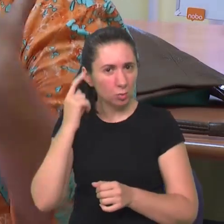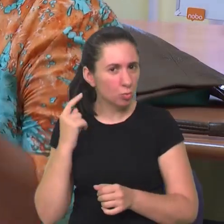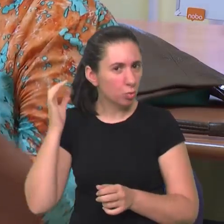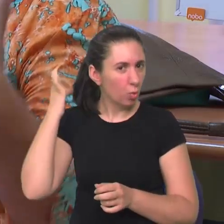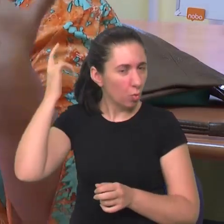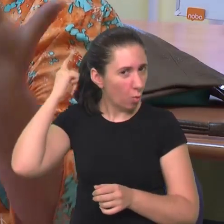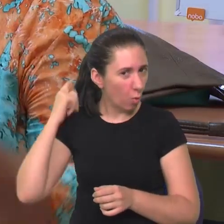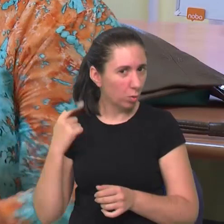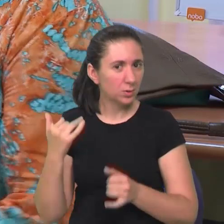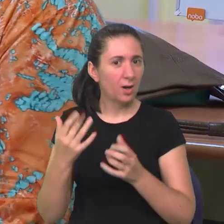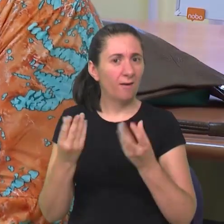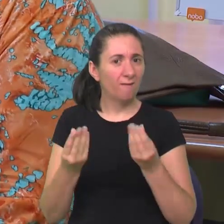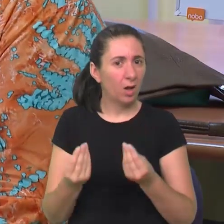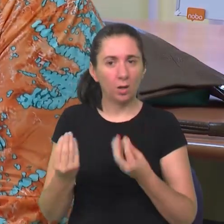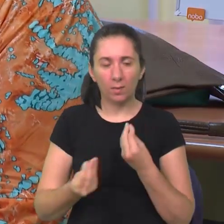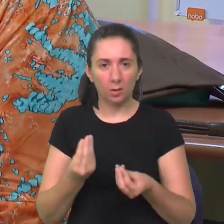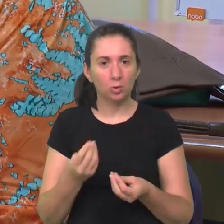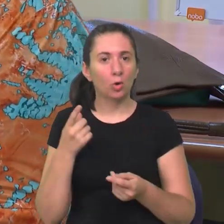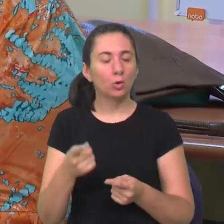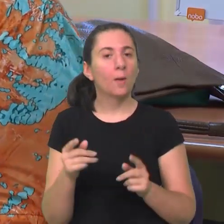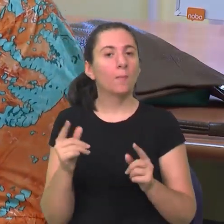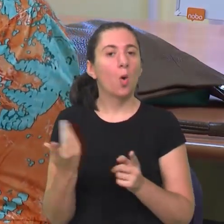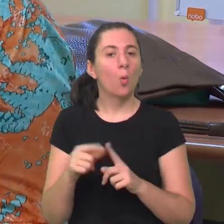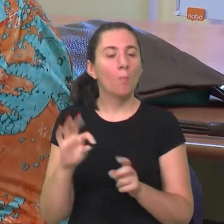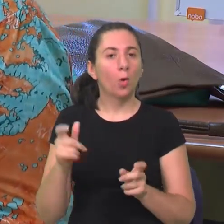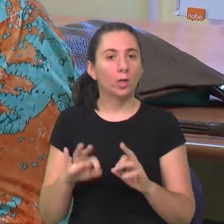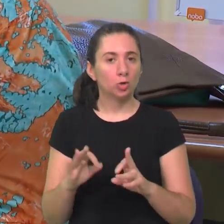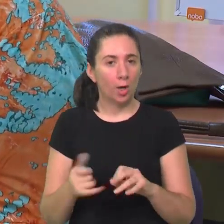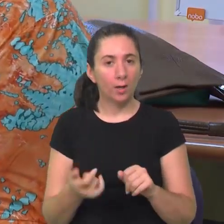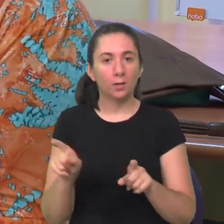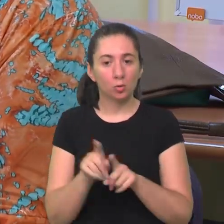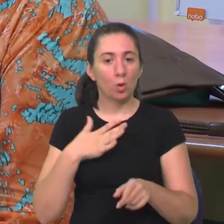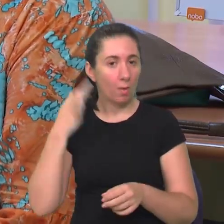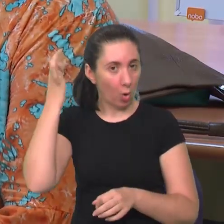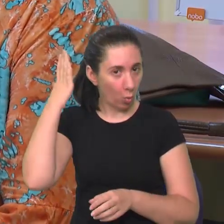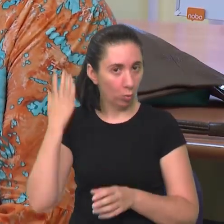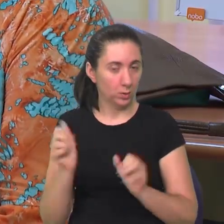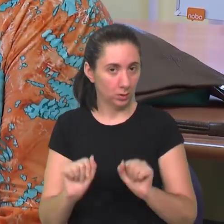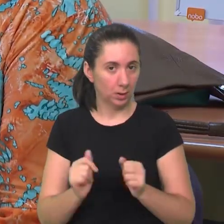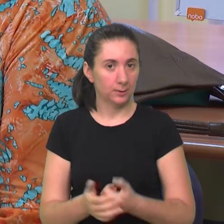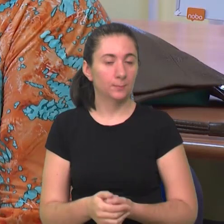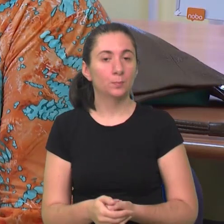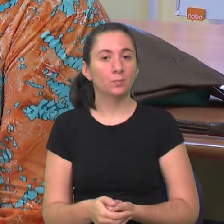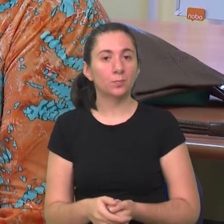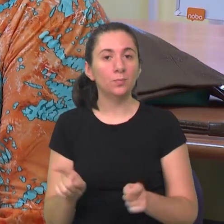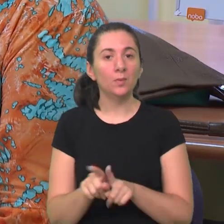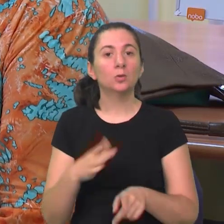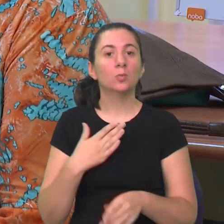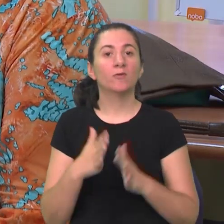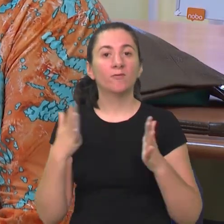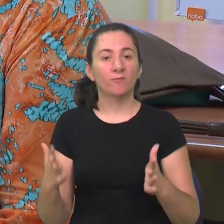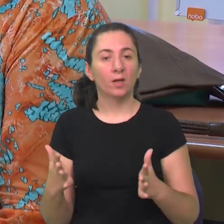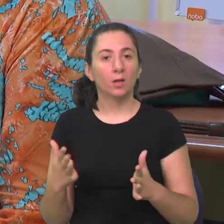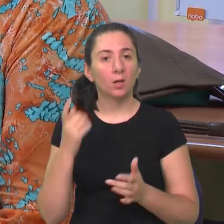niz kosu i da vam je vlažno, znači te taktilne podražaje isto imate i kroz kosu. Ona ima i velik